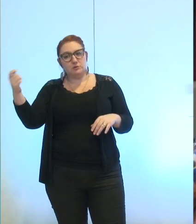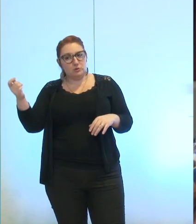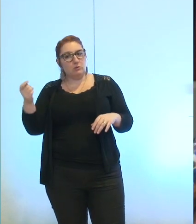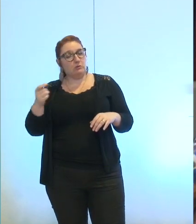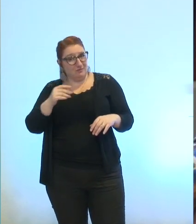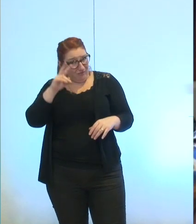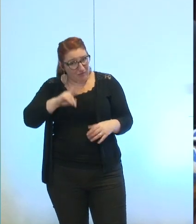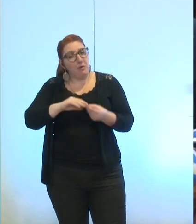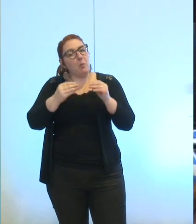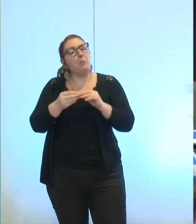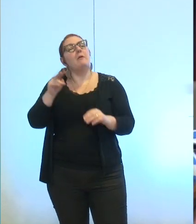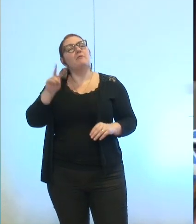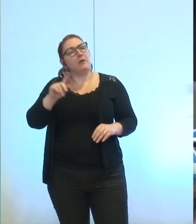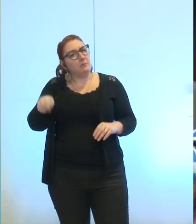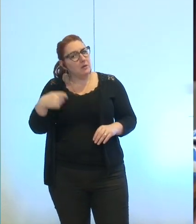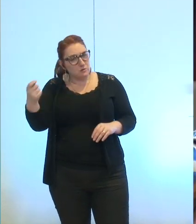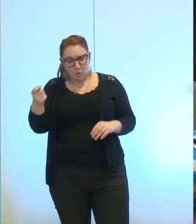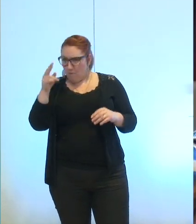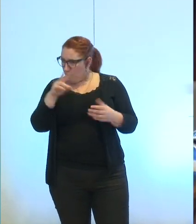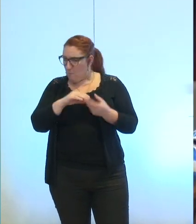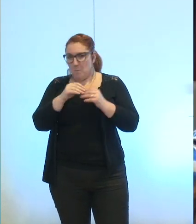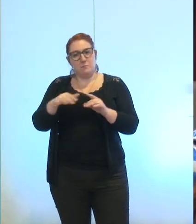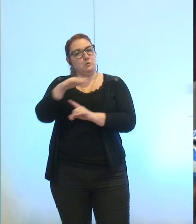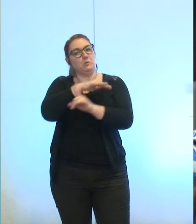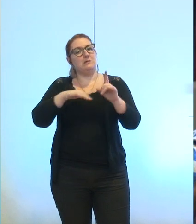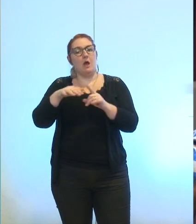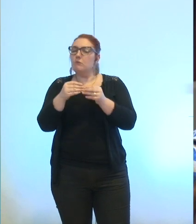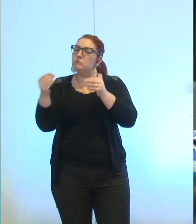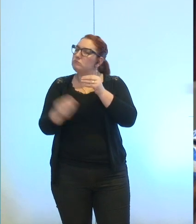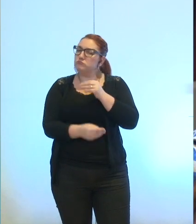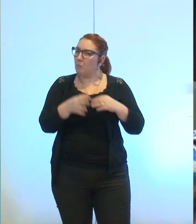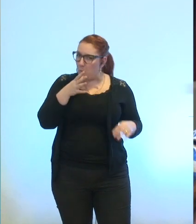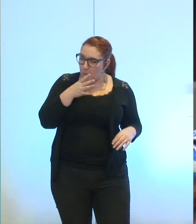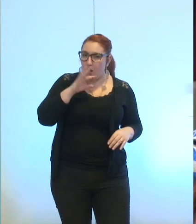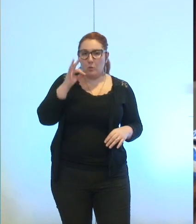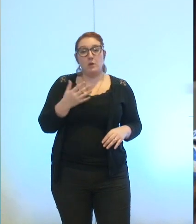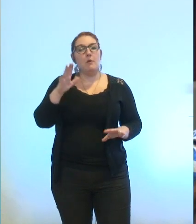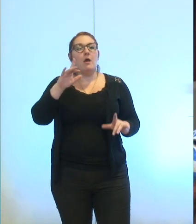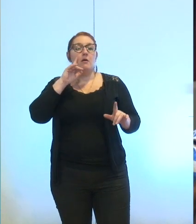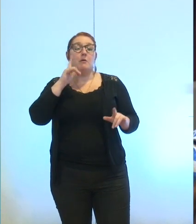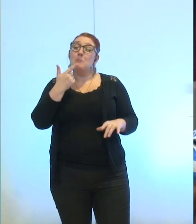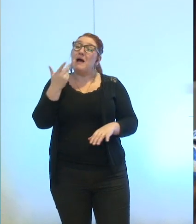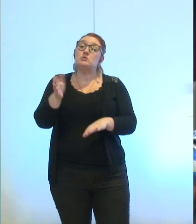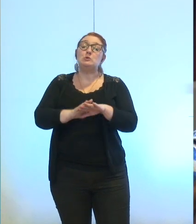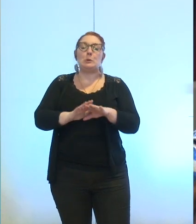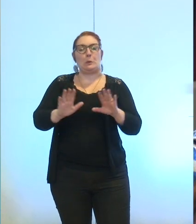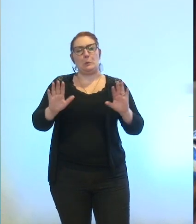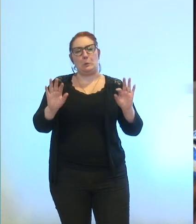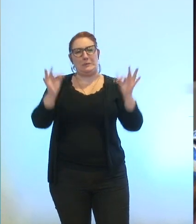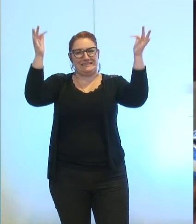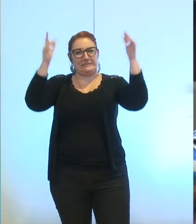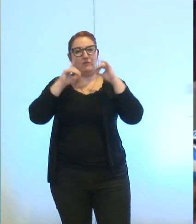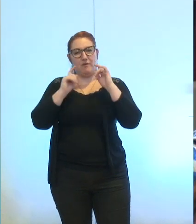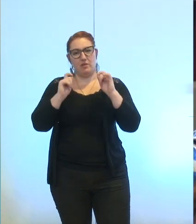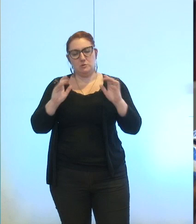est une vraie question une vraie question sociale je pense qu'il faut prendre beaucoup de précaution lorsqu'on abord ces sujets pour ne pas évidemment